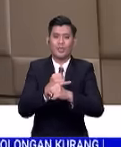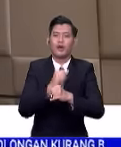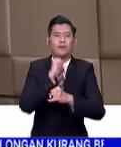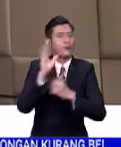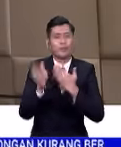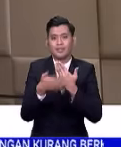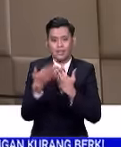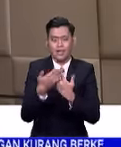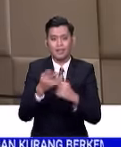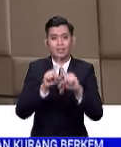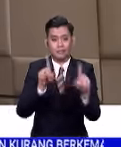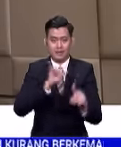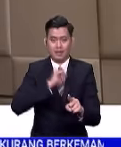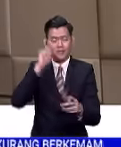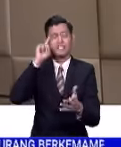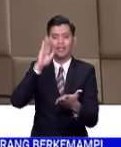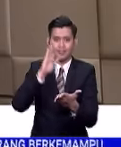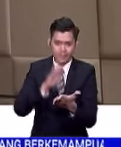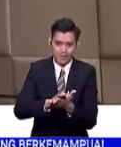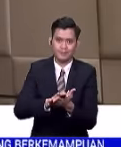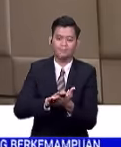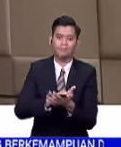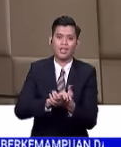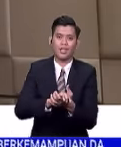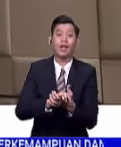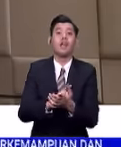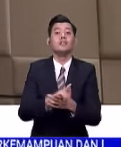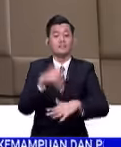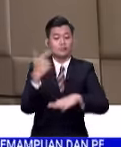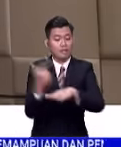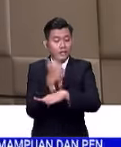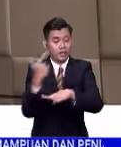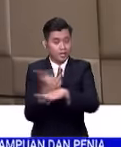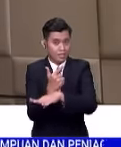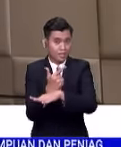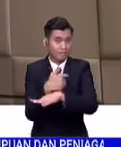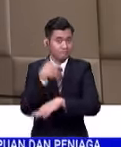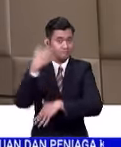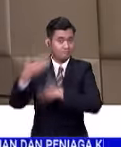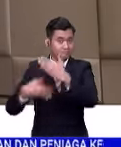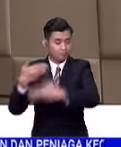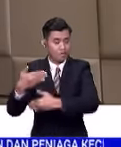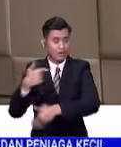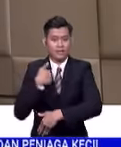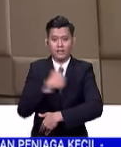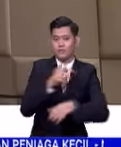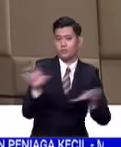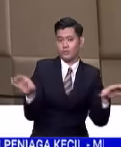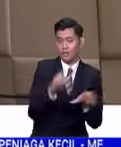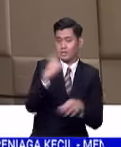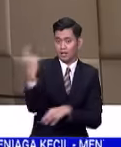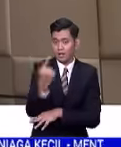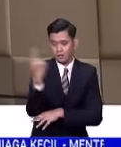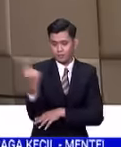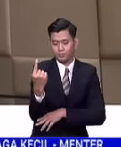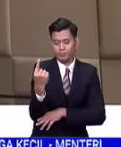lah, tetapi saya yakin dengan beberapa latihan, siri latihan, kita nampak